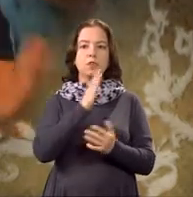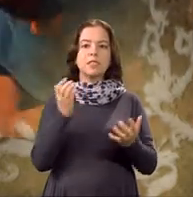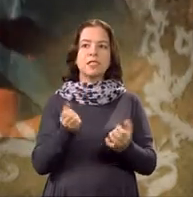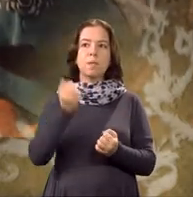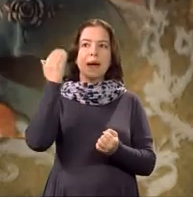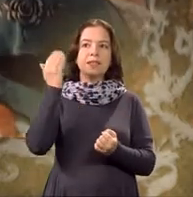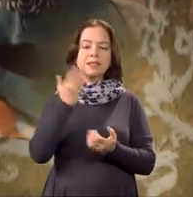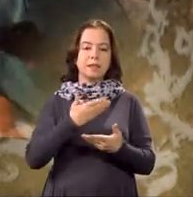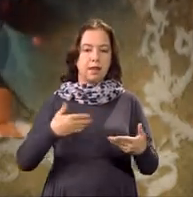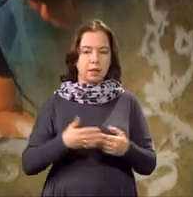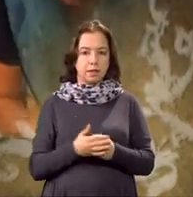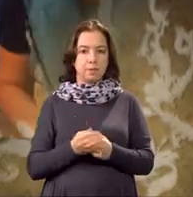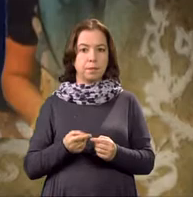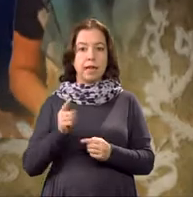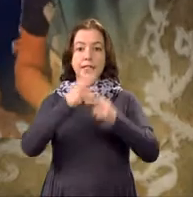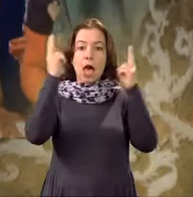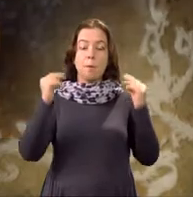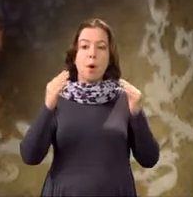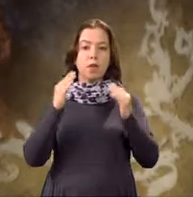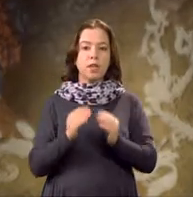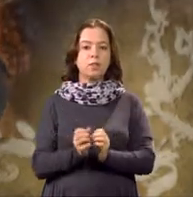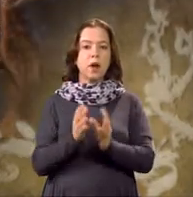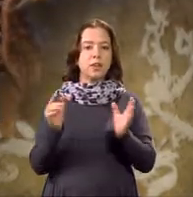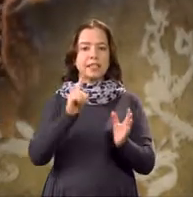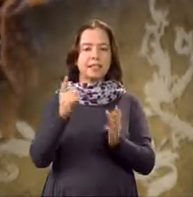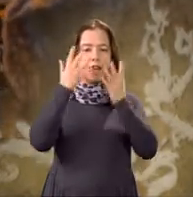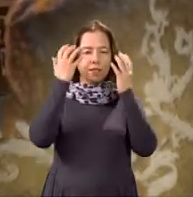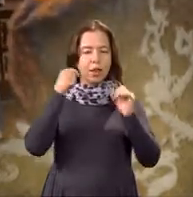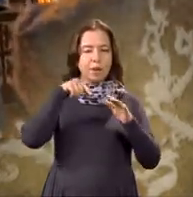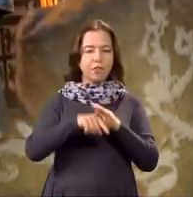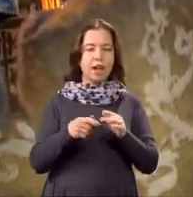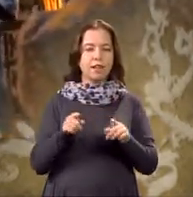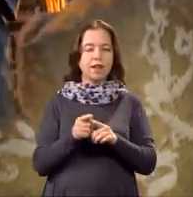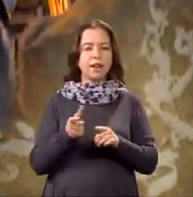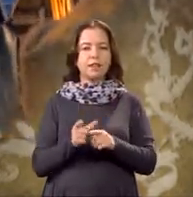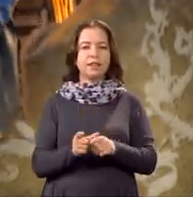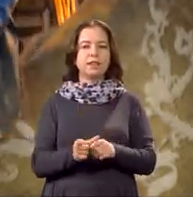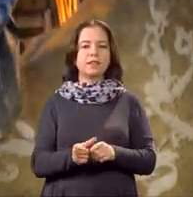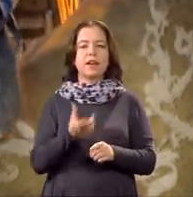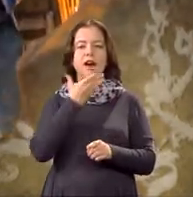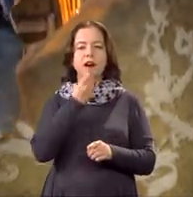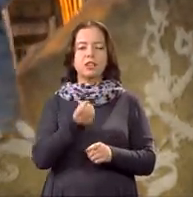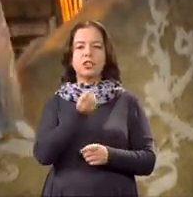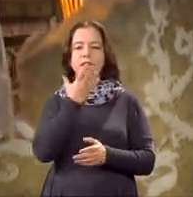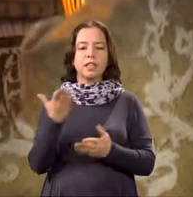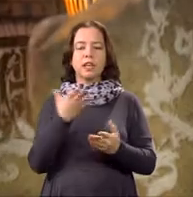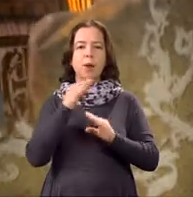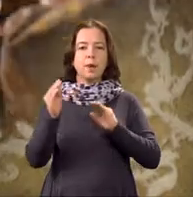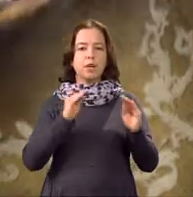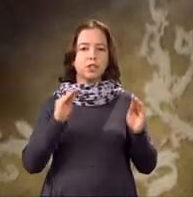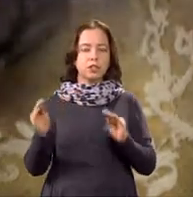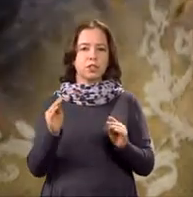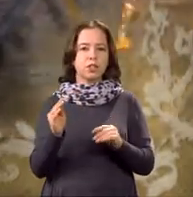Цей монастир проквіт із темряви печер, як найгарніша квітка, що прикрашає собою